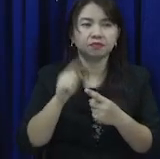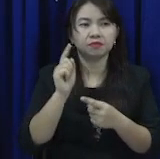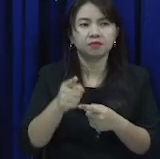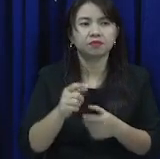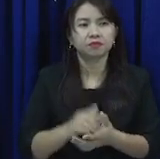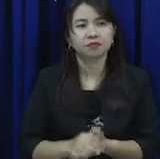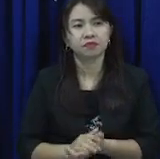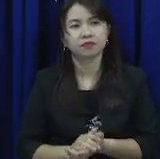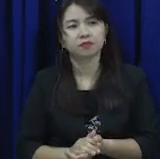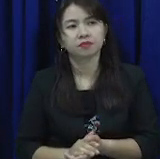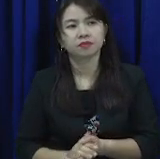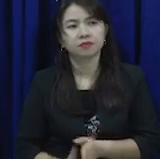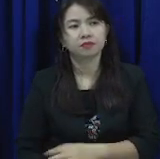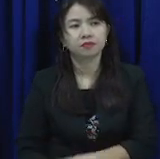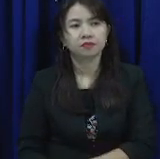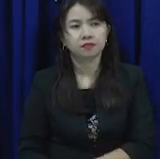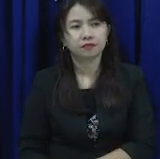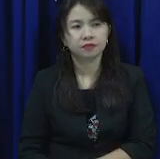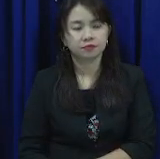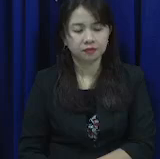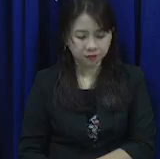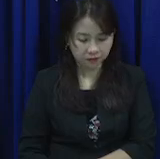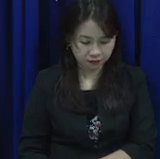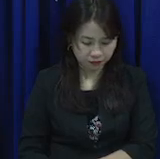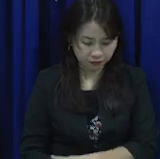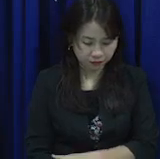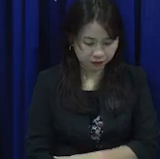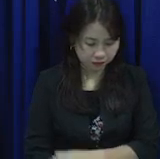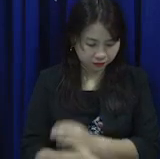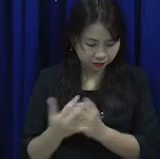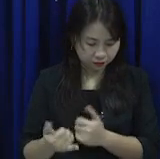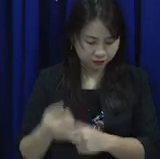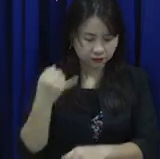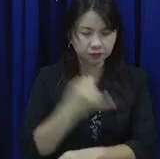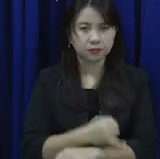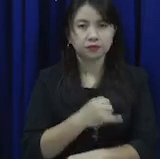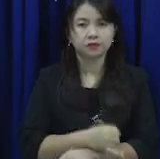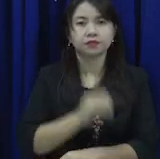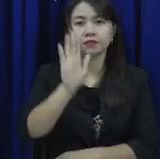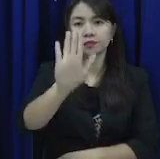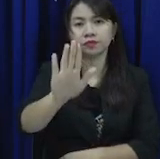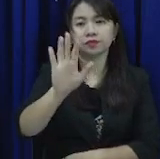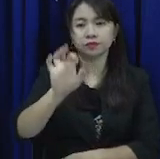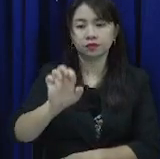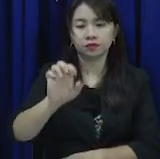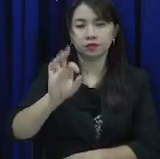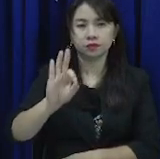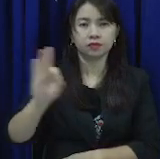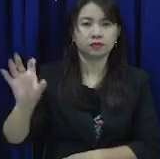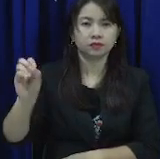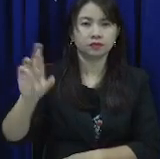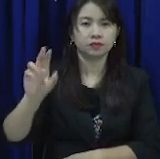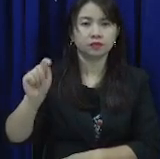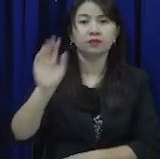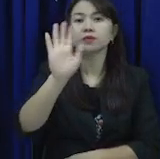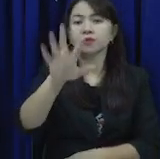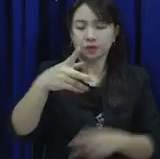babagsak na tayo sa time eh investing niung effort investing your physical